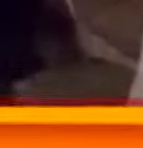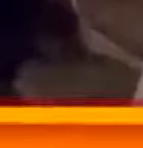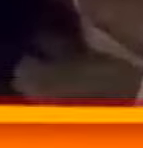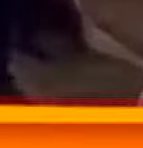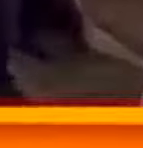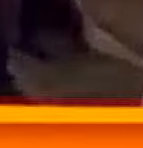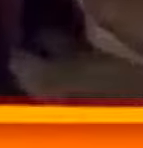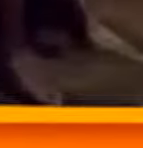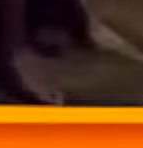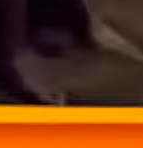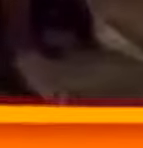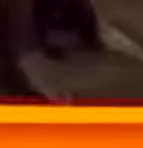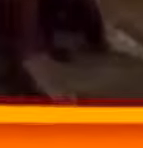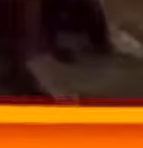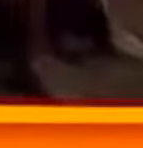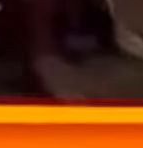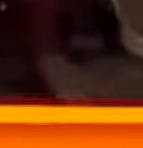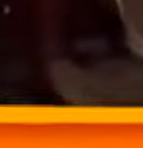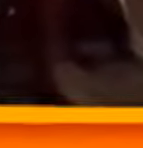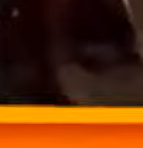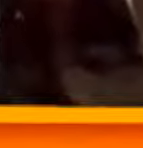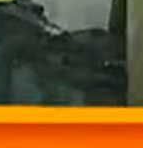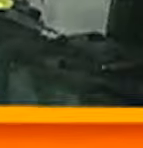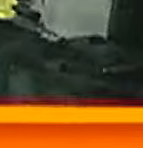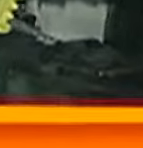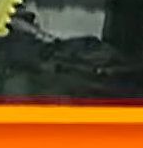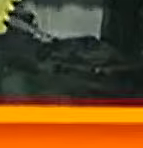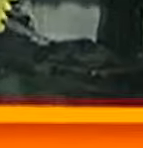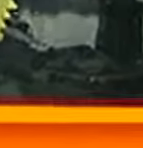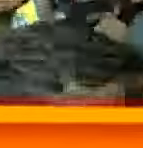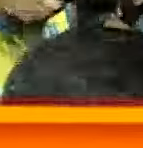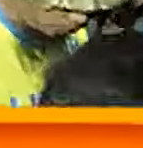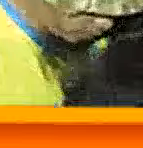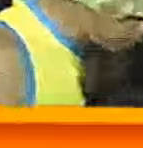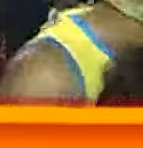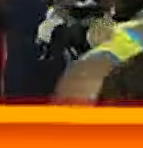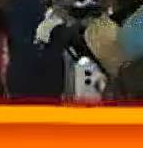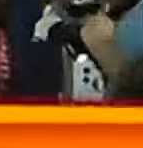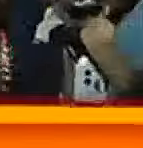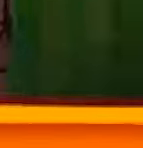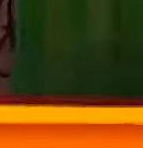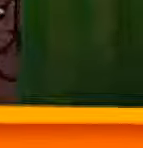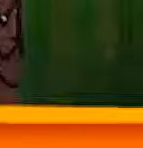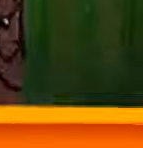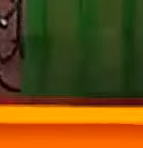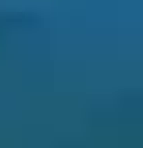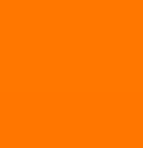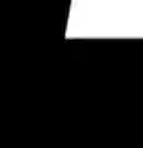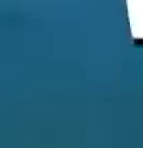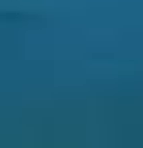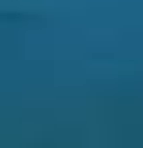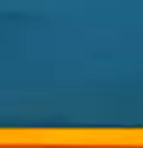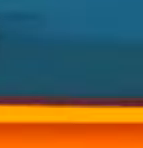Magkapatid na menor de edad patay sa sunog sa Mandaluyong. Nasa 100 pamilya nawalan ng bahay.